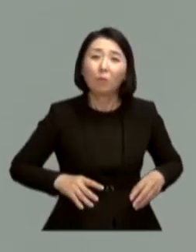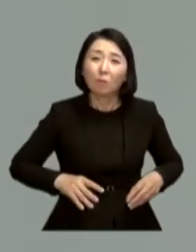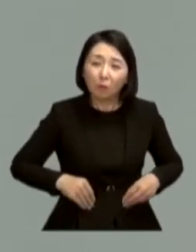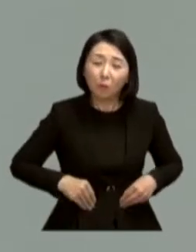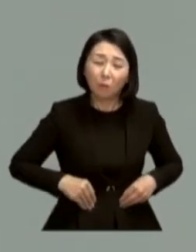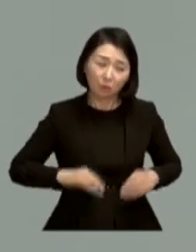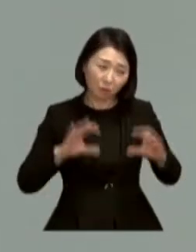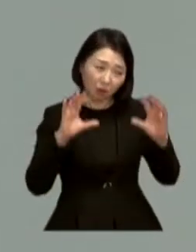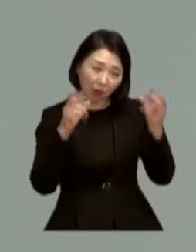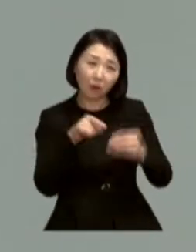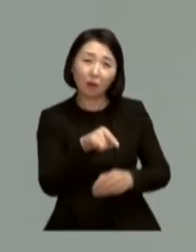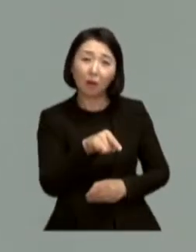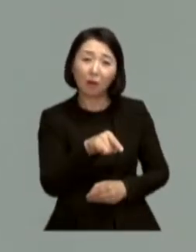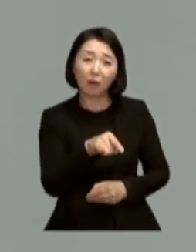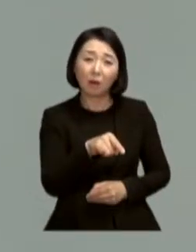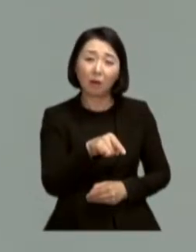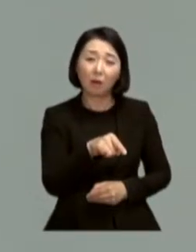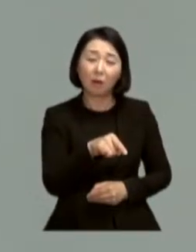조금이나 아이들과